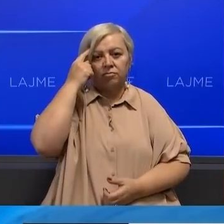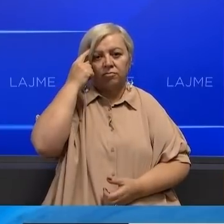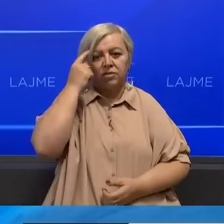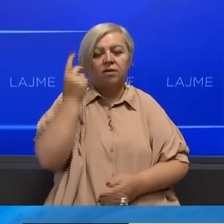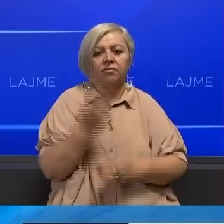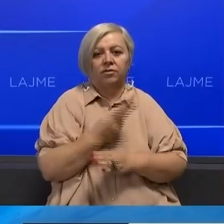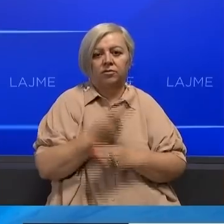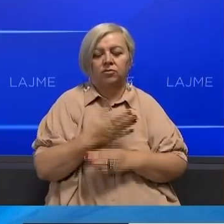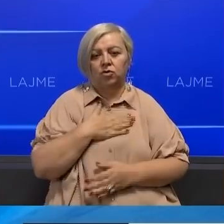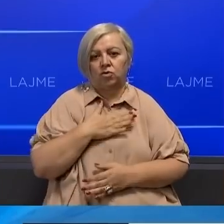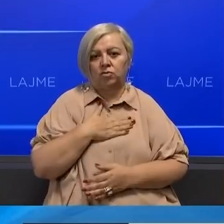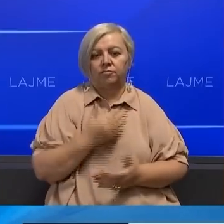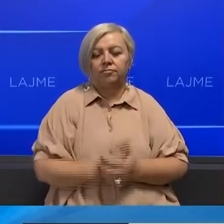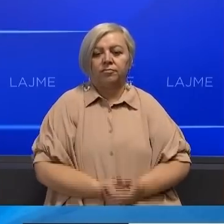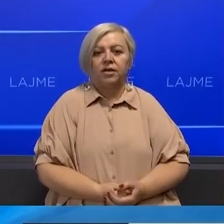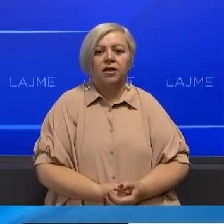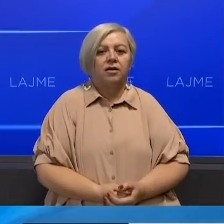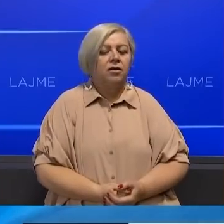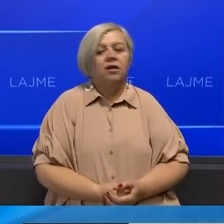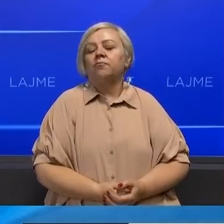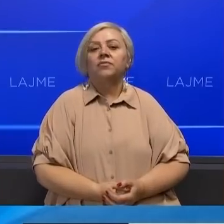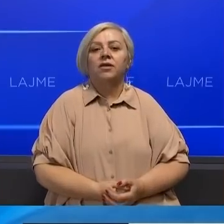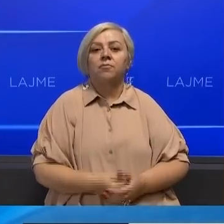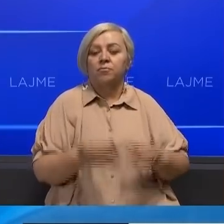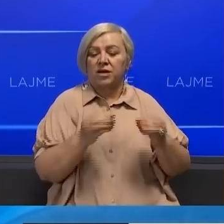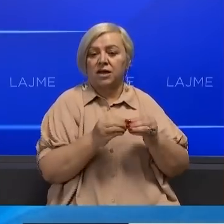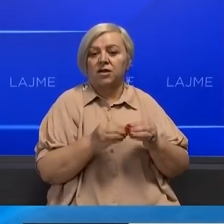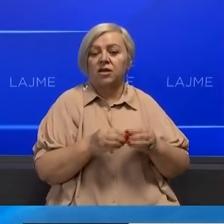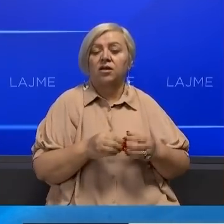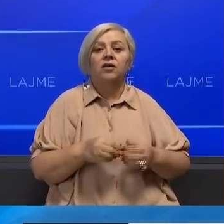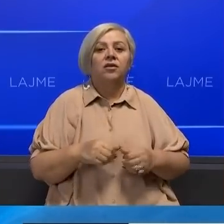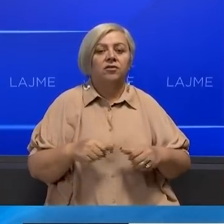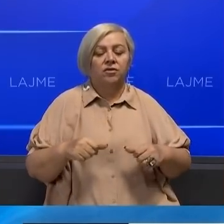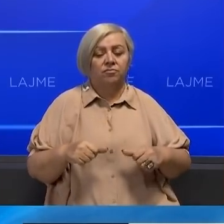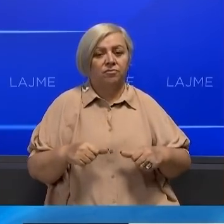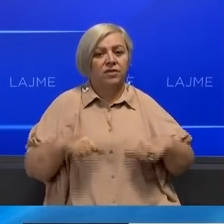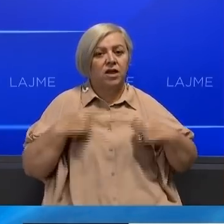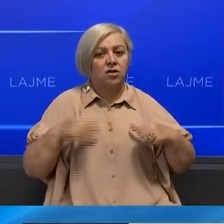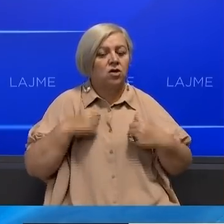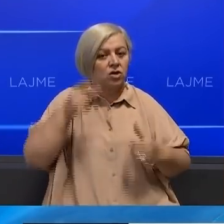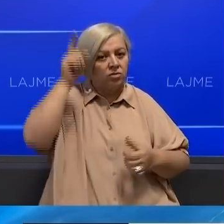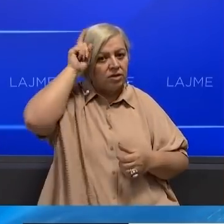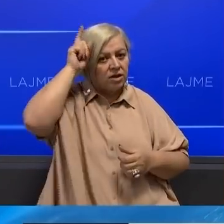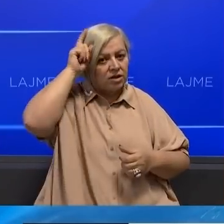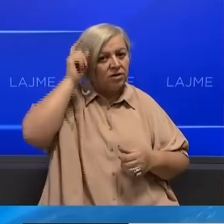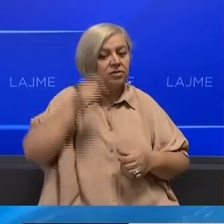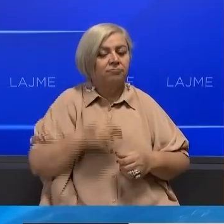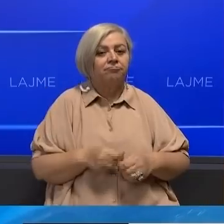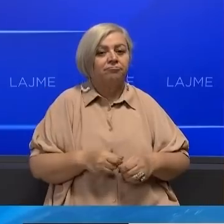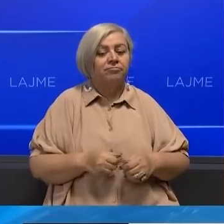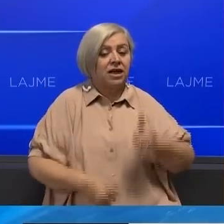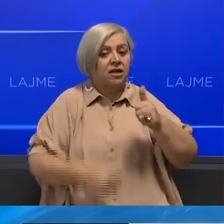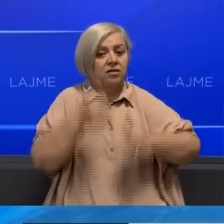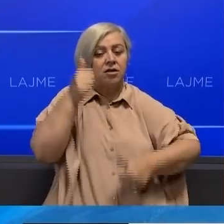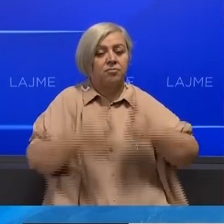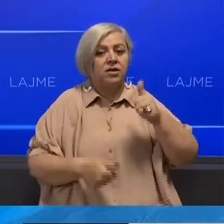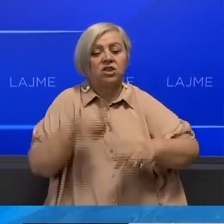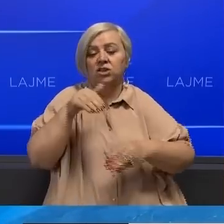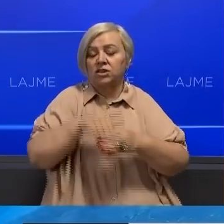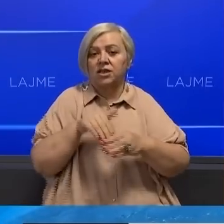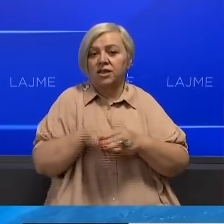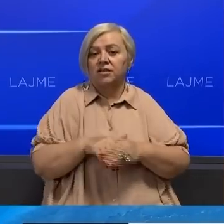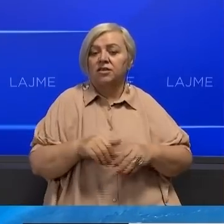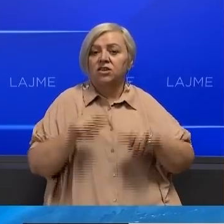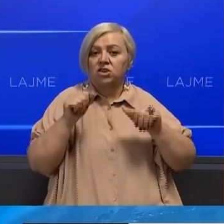vendin tonë. Kurse Dafina Berisha, e cila jeton në Hamburg e që është kandidate për zgjedhjet parlamentare në Gjermani, tha se qeveria